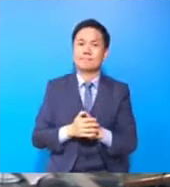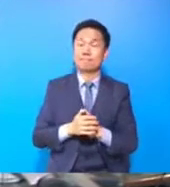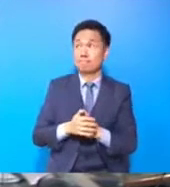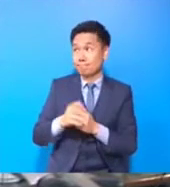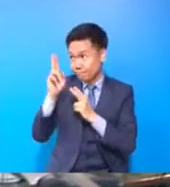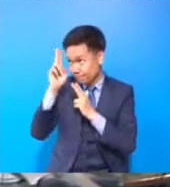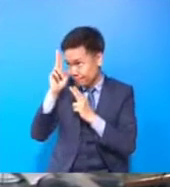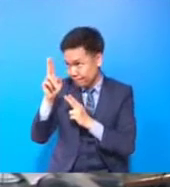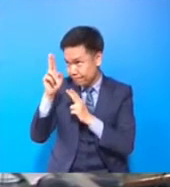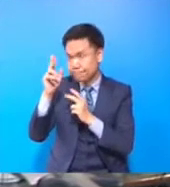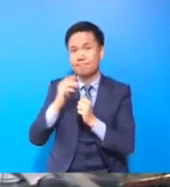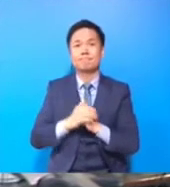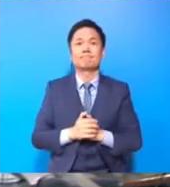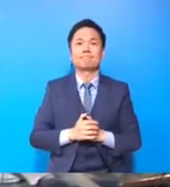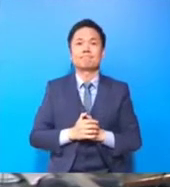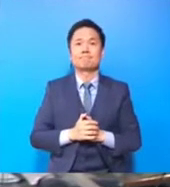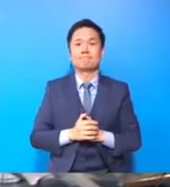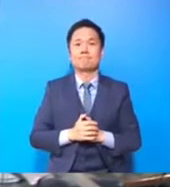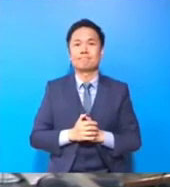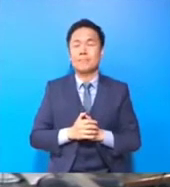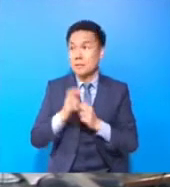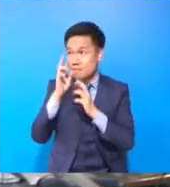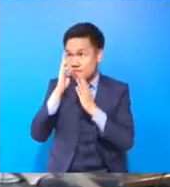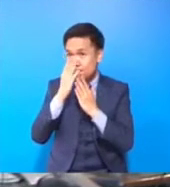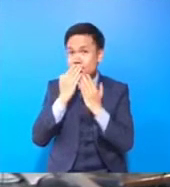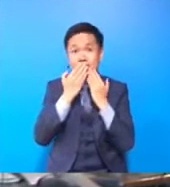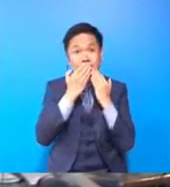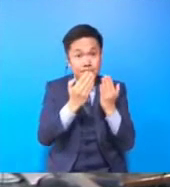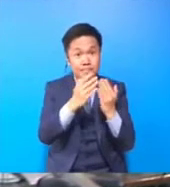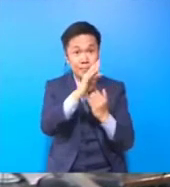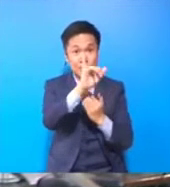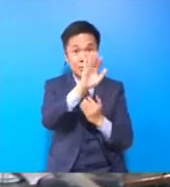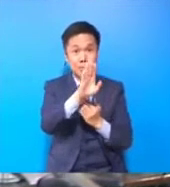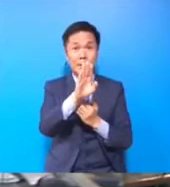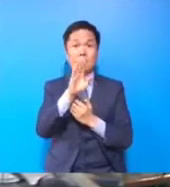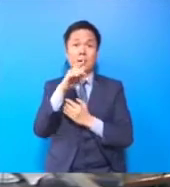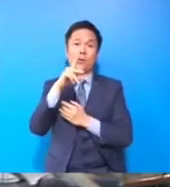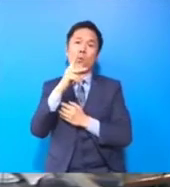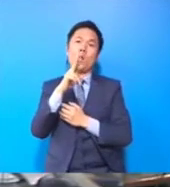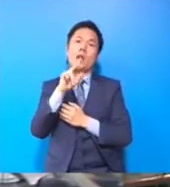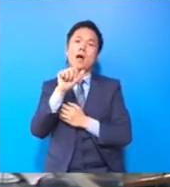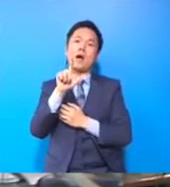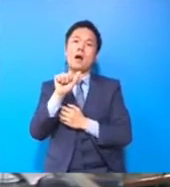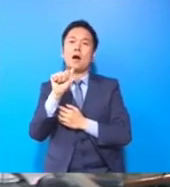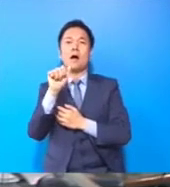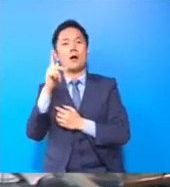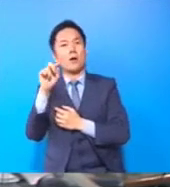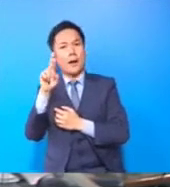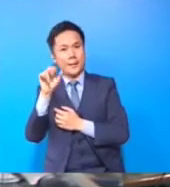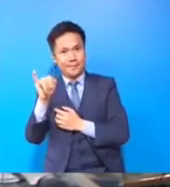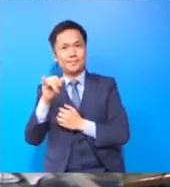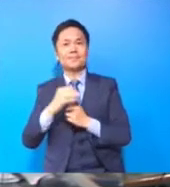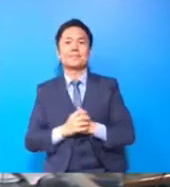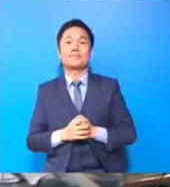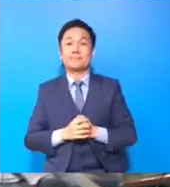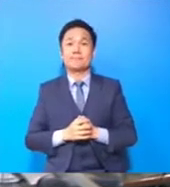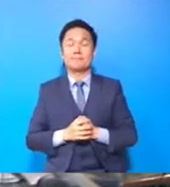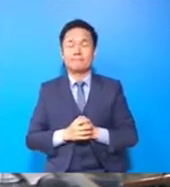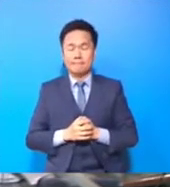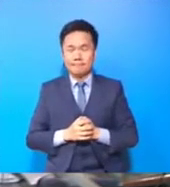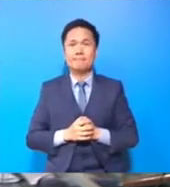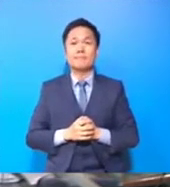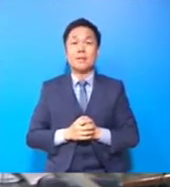dipertua Terima kasih yang pomade Kuala krai Hai tanya nih